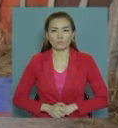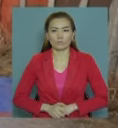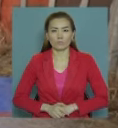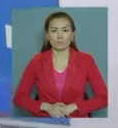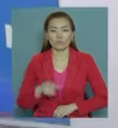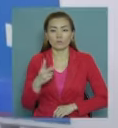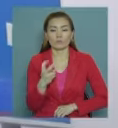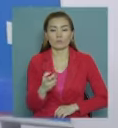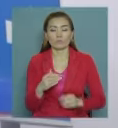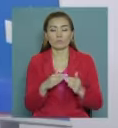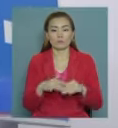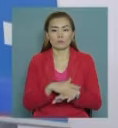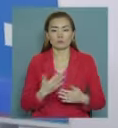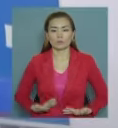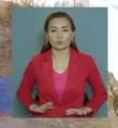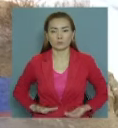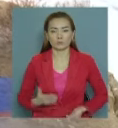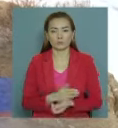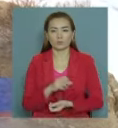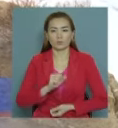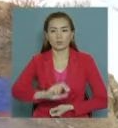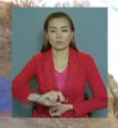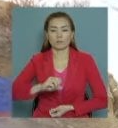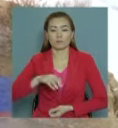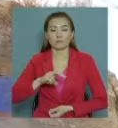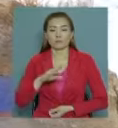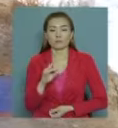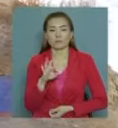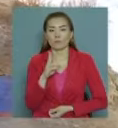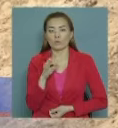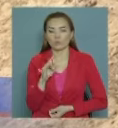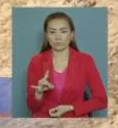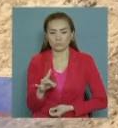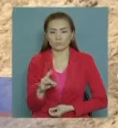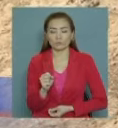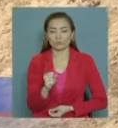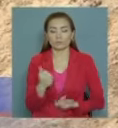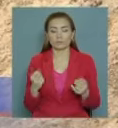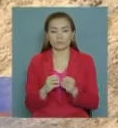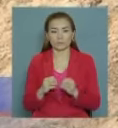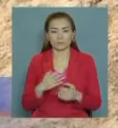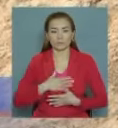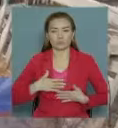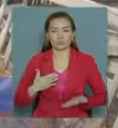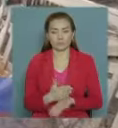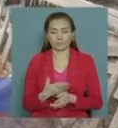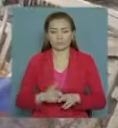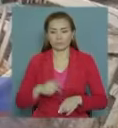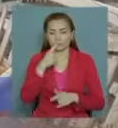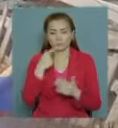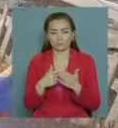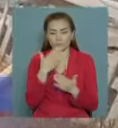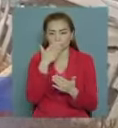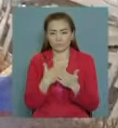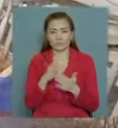Более 1200 жителей населенного пункта Талдыкыль Пейбарысского сельского округа живут в постоянной тревоге, ведь протекающая